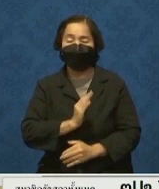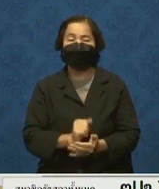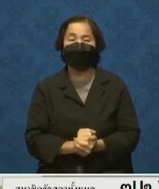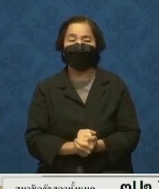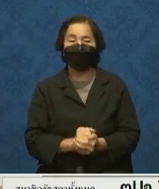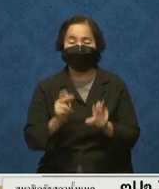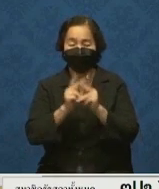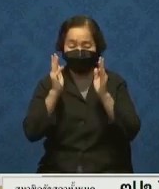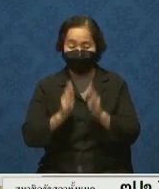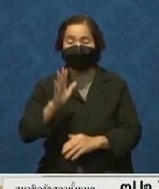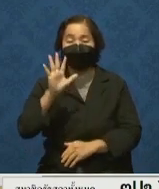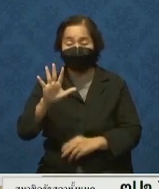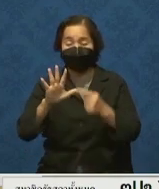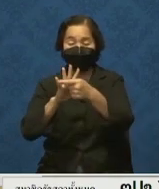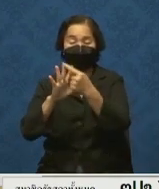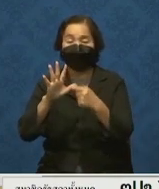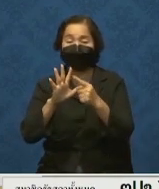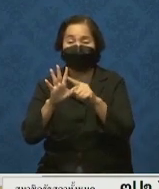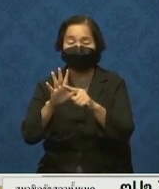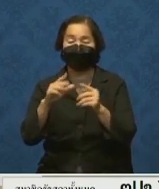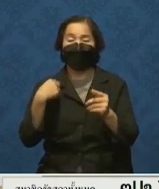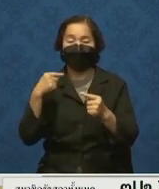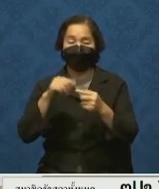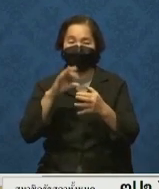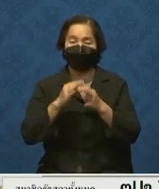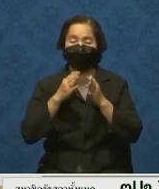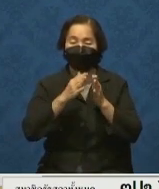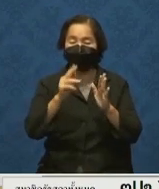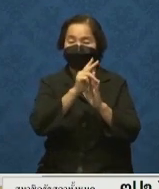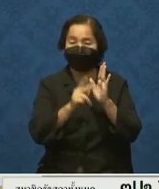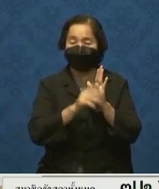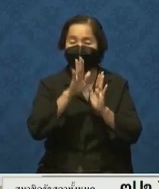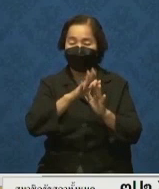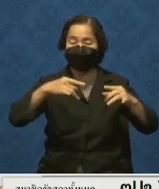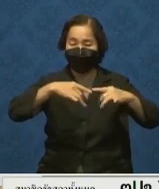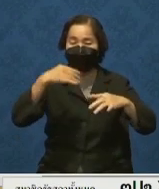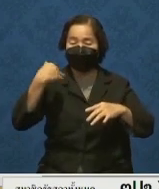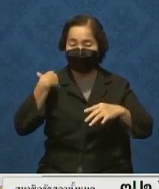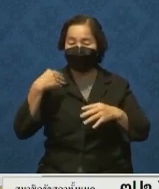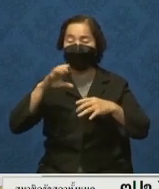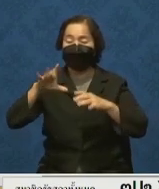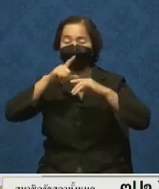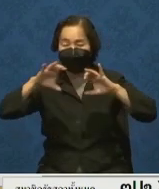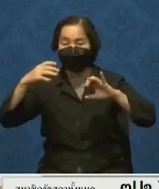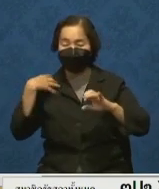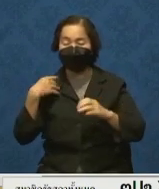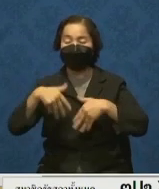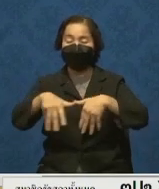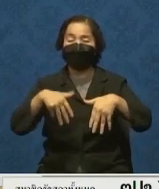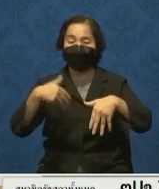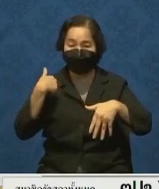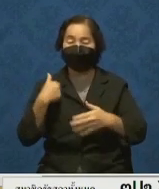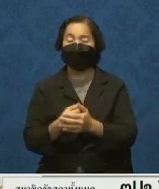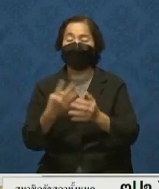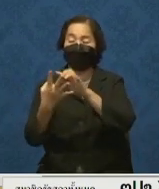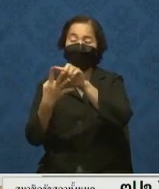มการอก 5 คนนั้นเป็นฝ่ายที่มาจากสภาพสภาพทาดอนฝ่ายค้านส่ว 1 ฝ่ายรับาลส่ว 1็ตัแทนพกพชชนไปคารอำ